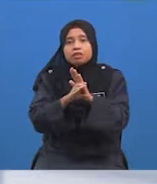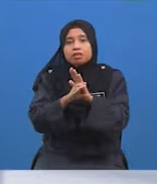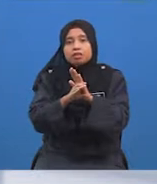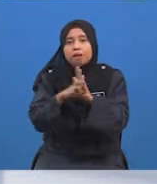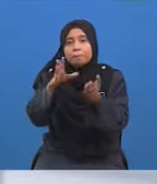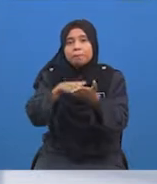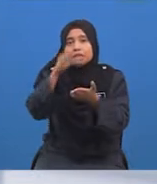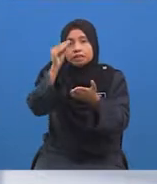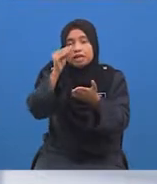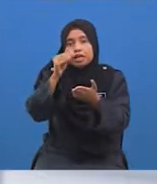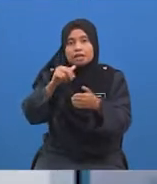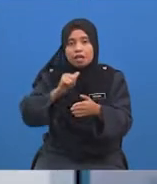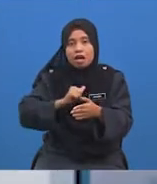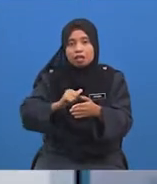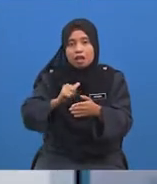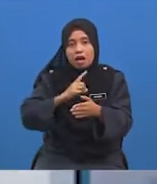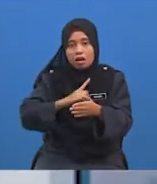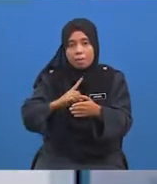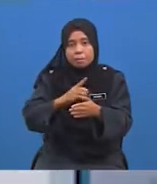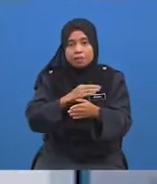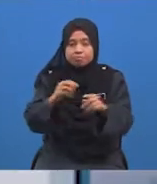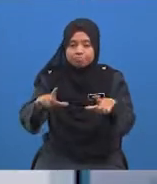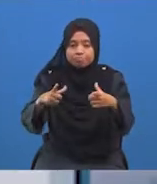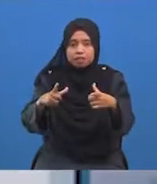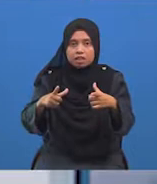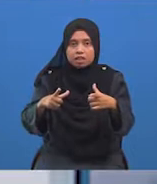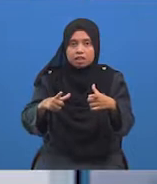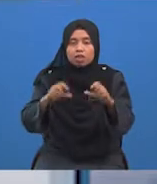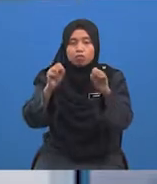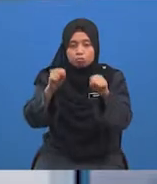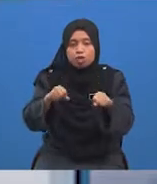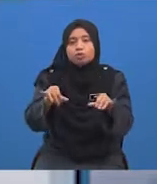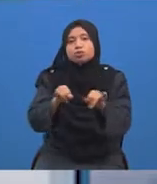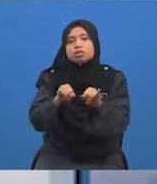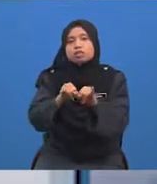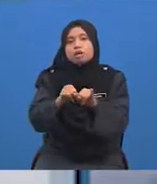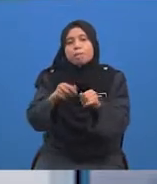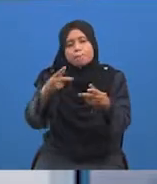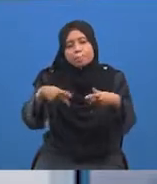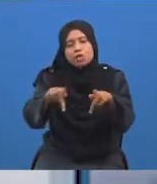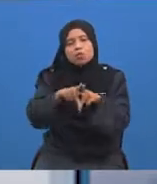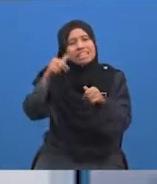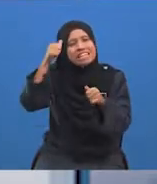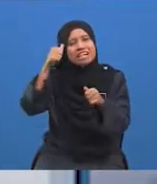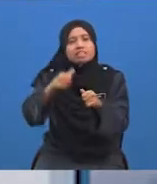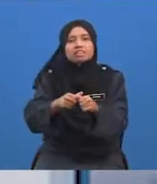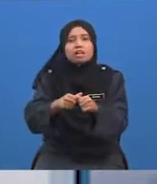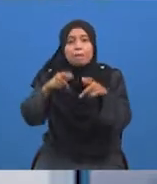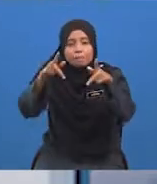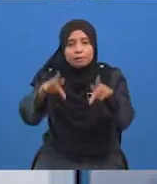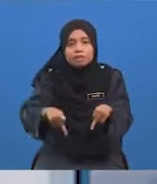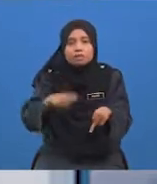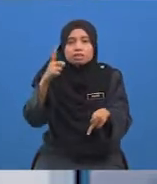atau bermeditasi. Selain itu, pihak pengurusan perlu mengingatkan pekerja agar